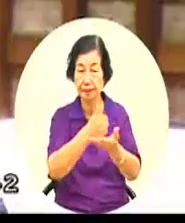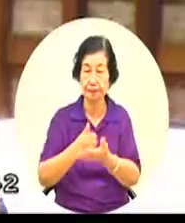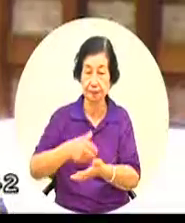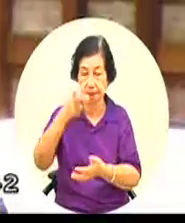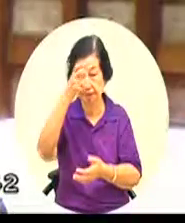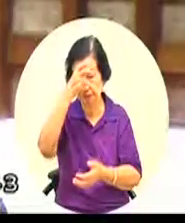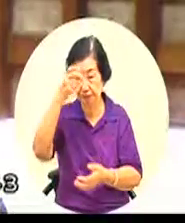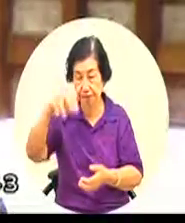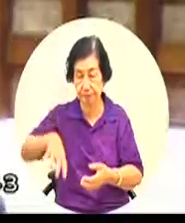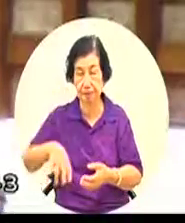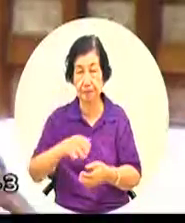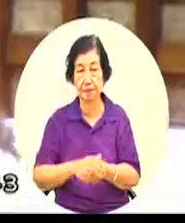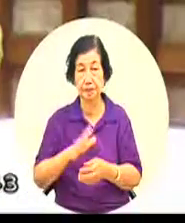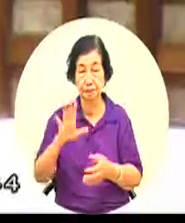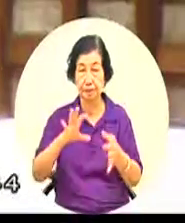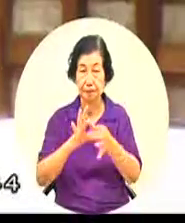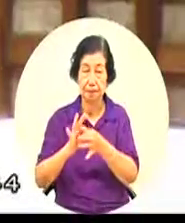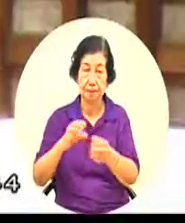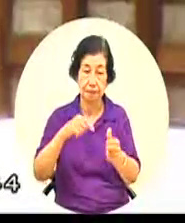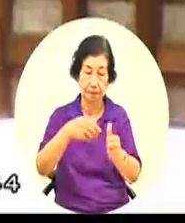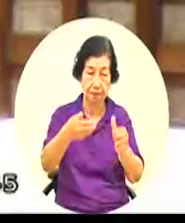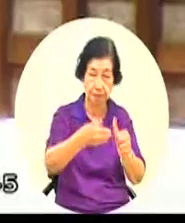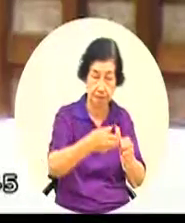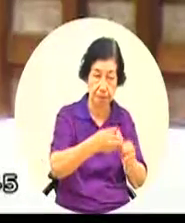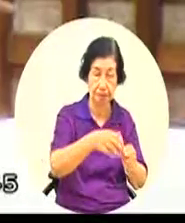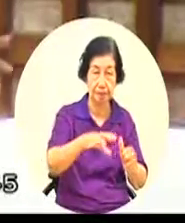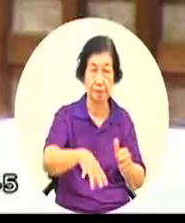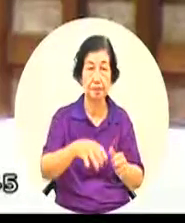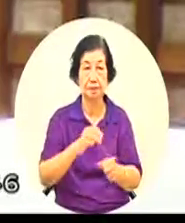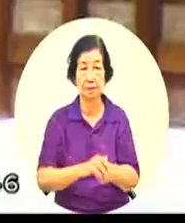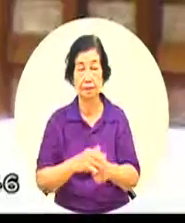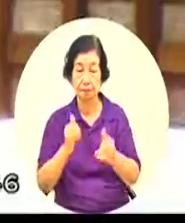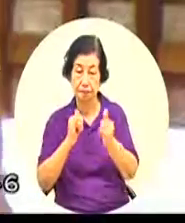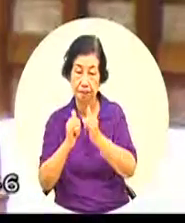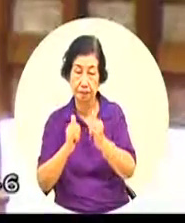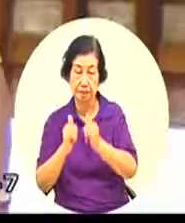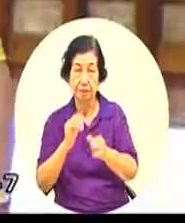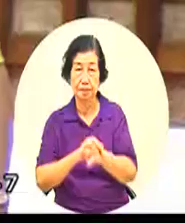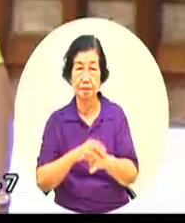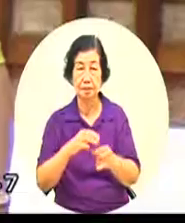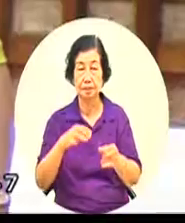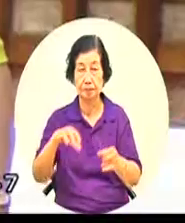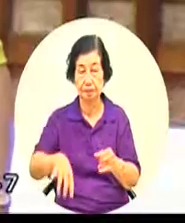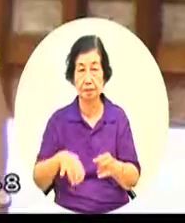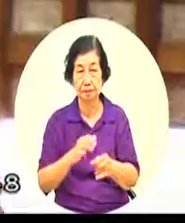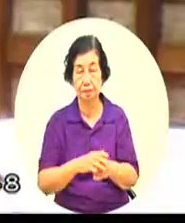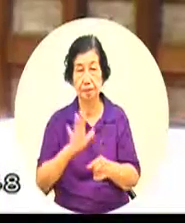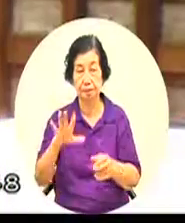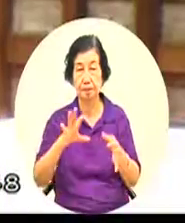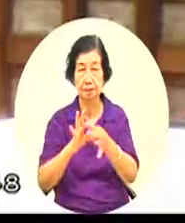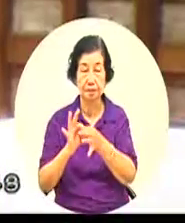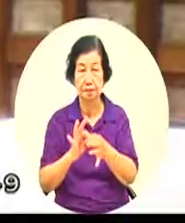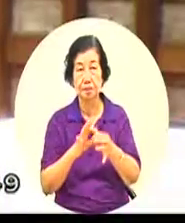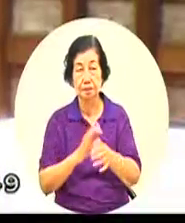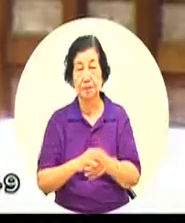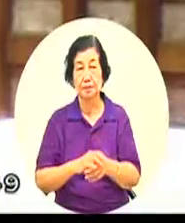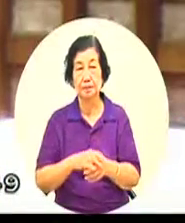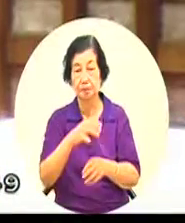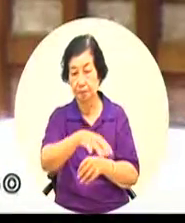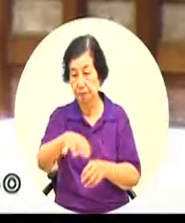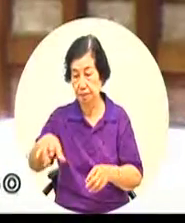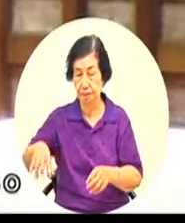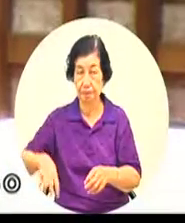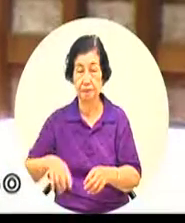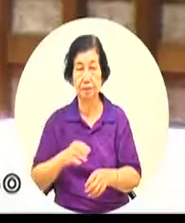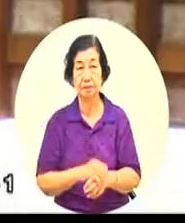啦、相关的单位、教育单位啦、社会那个社会局这些相关单位啊，研议啊如何